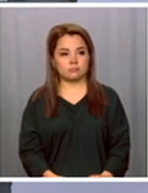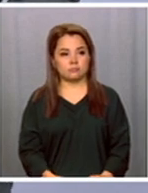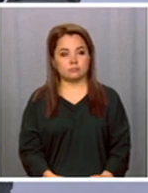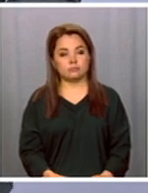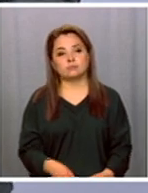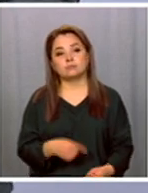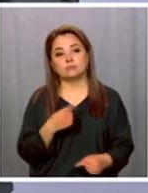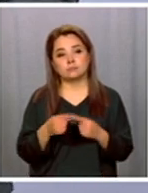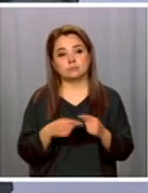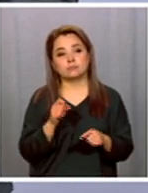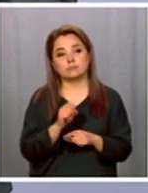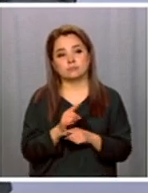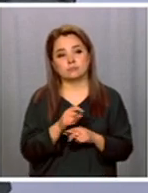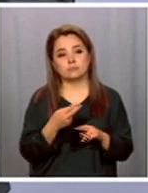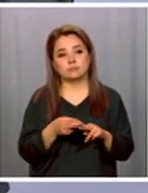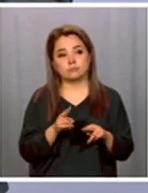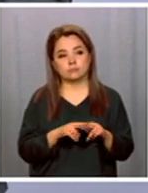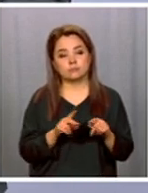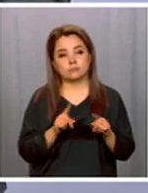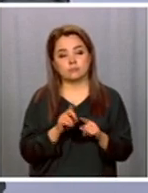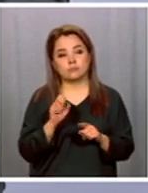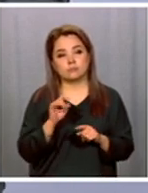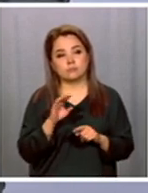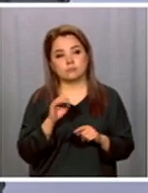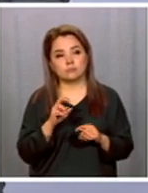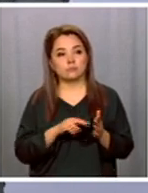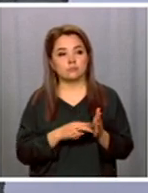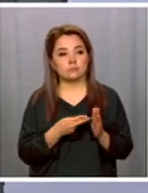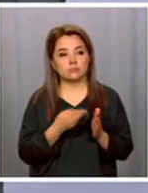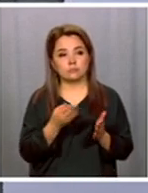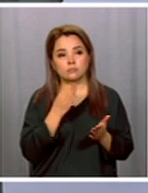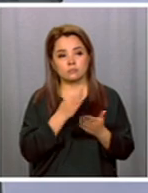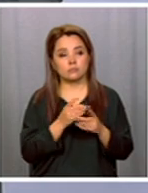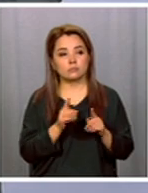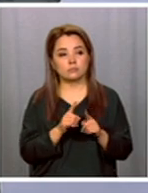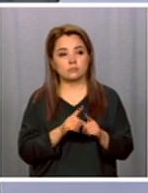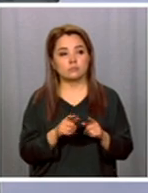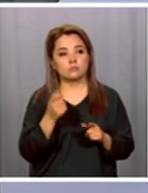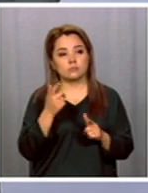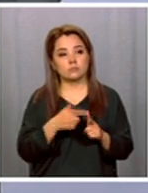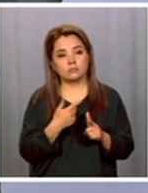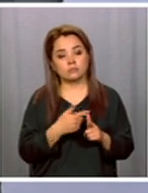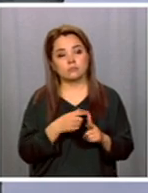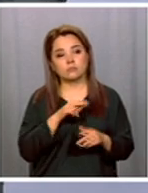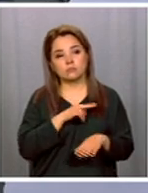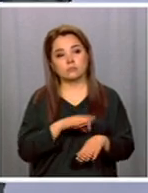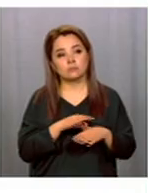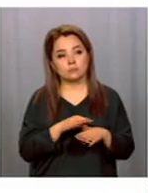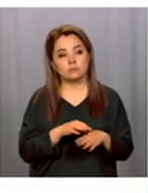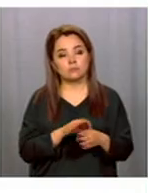Келесі тапсырма. Барбаросса жоспарының іске аспау себептерін анықтаңыз.